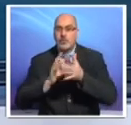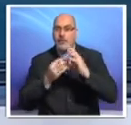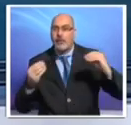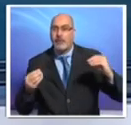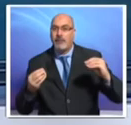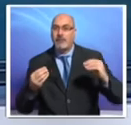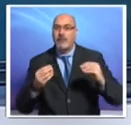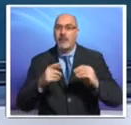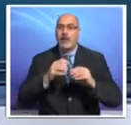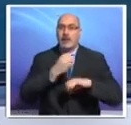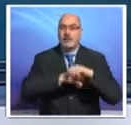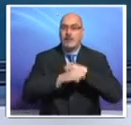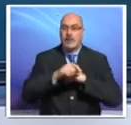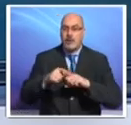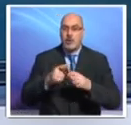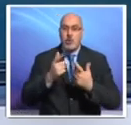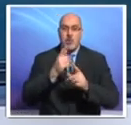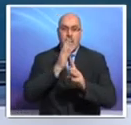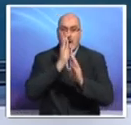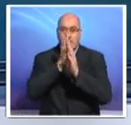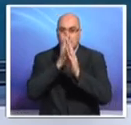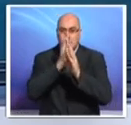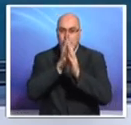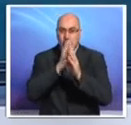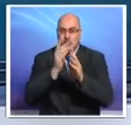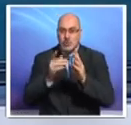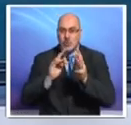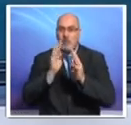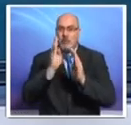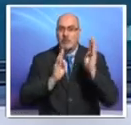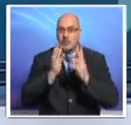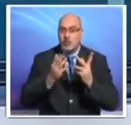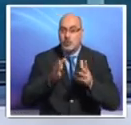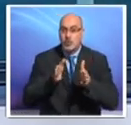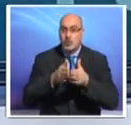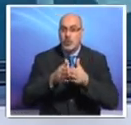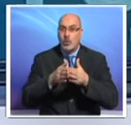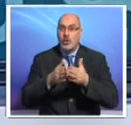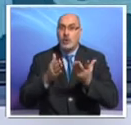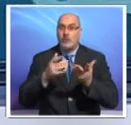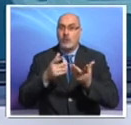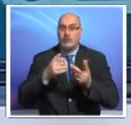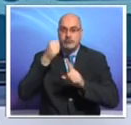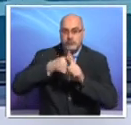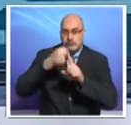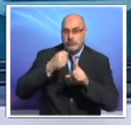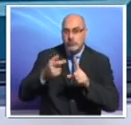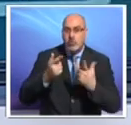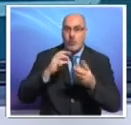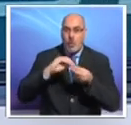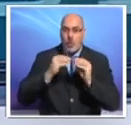التي تنشط على مواقع شبكات التواصل الاجتماعي، داعيا إلى تكثيف الجهود